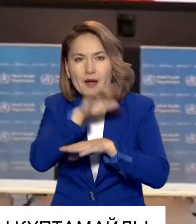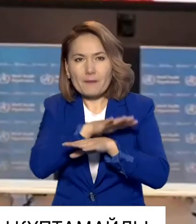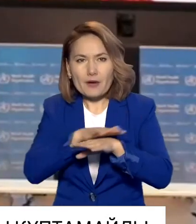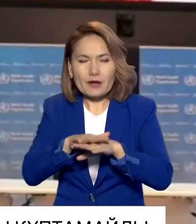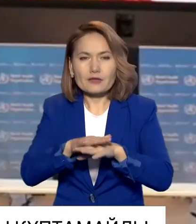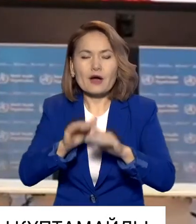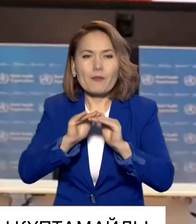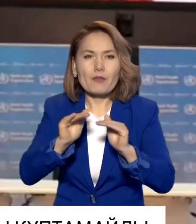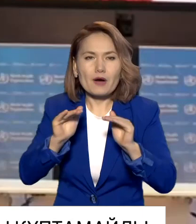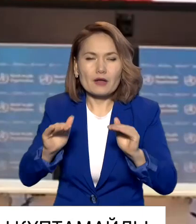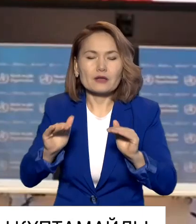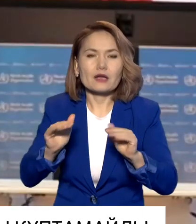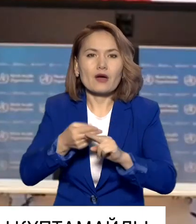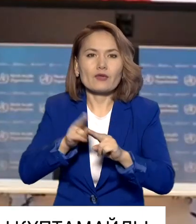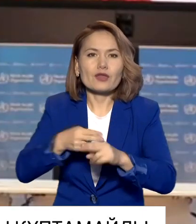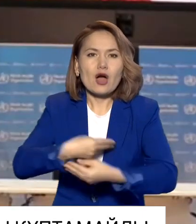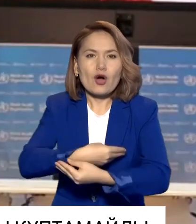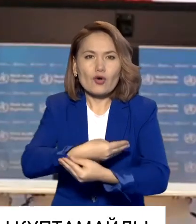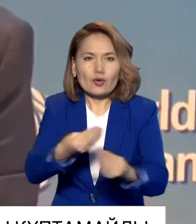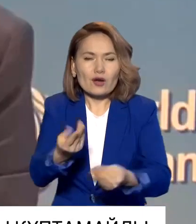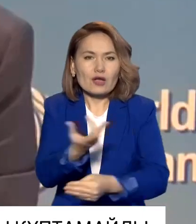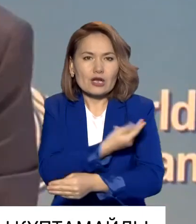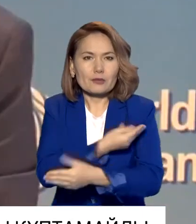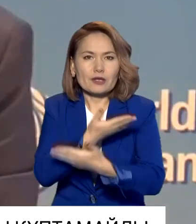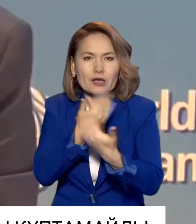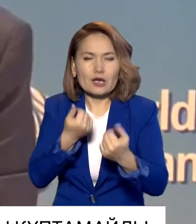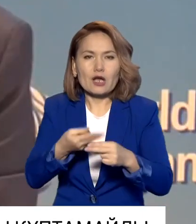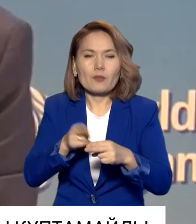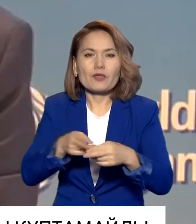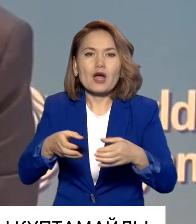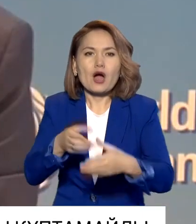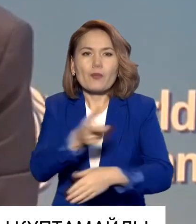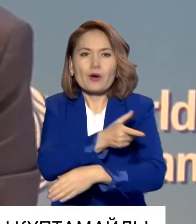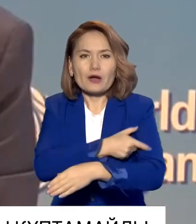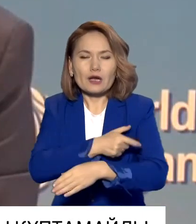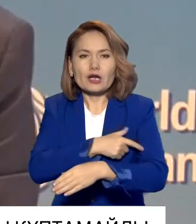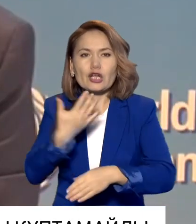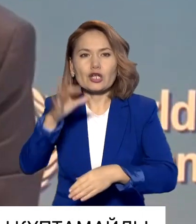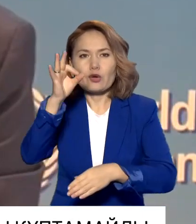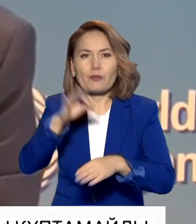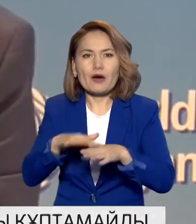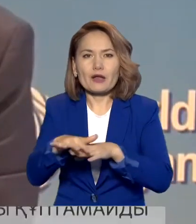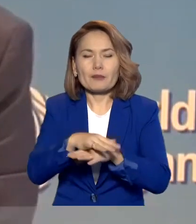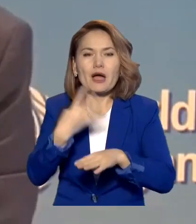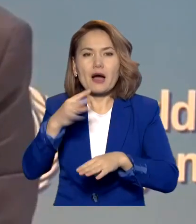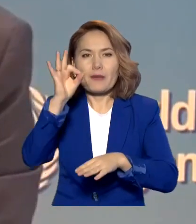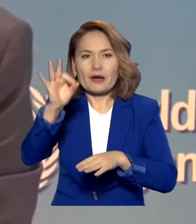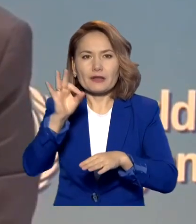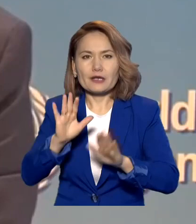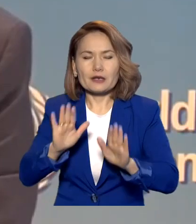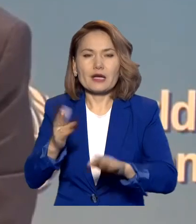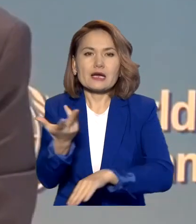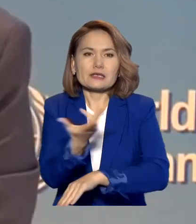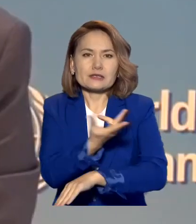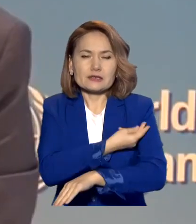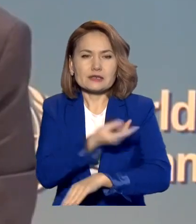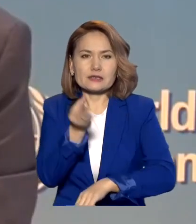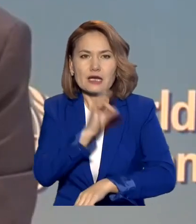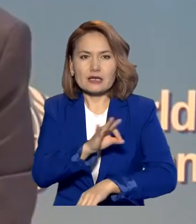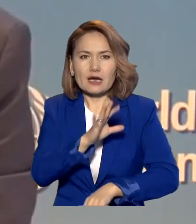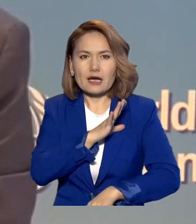тең үлестірілмегенін мәлімдеді. Оның сөзінше ұйымға мүше елдердің жартысына жуығы халықтың 40% ғана екпе салған.